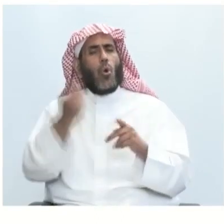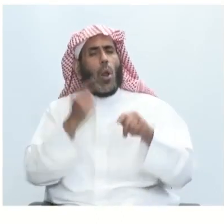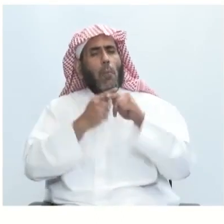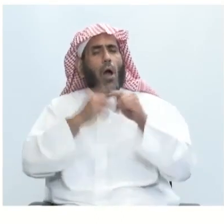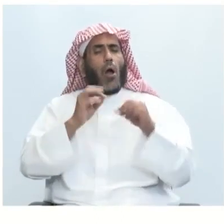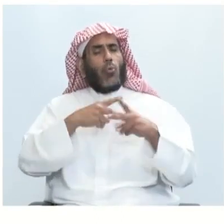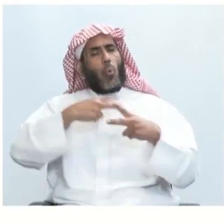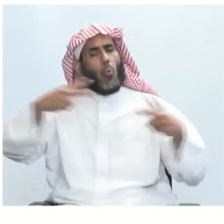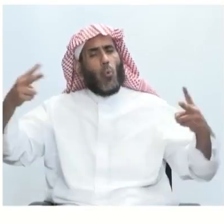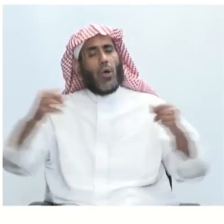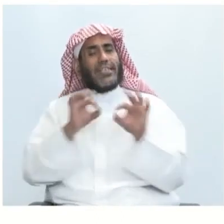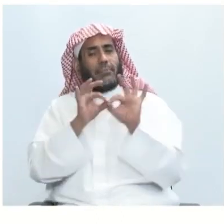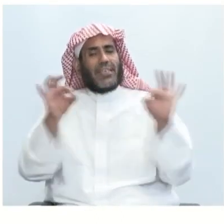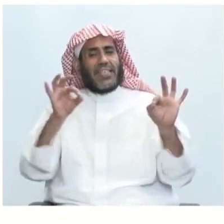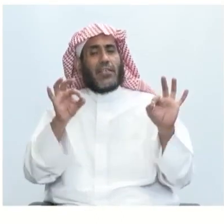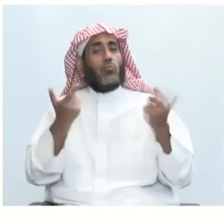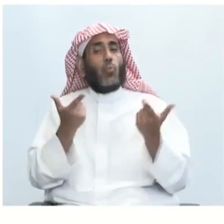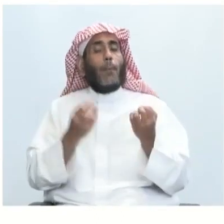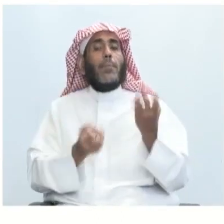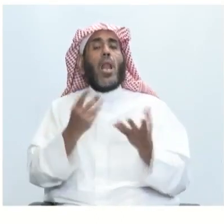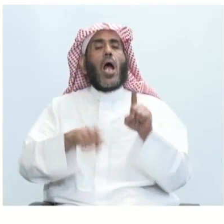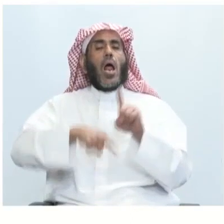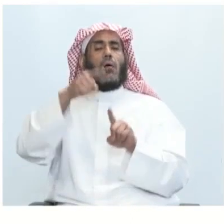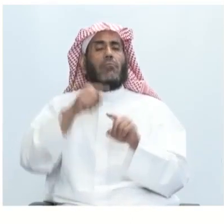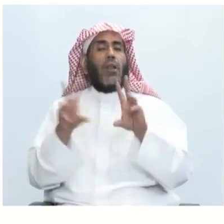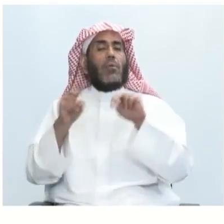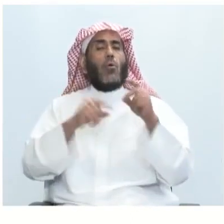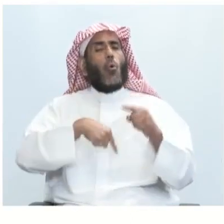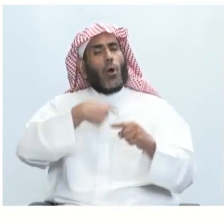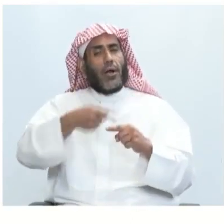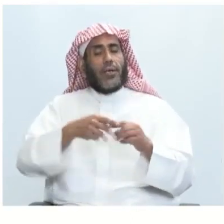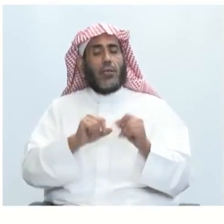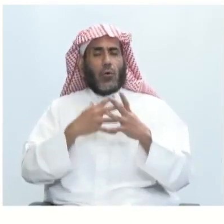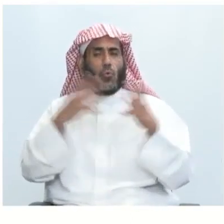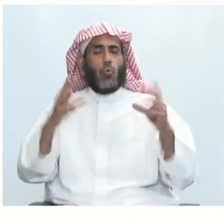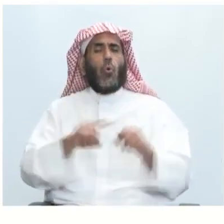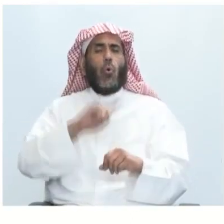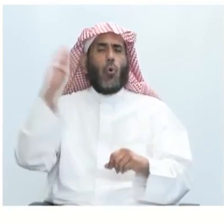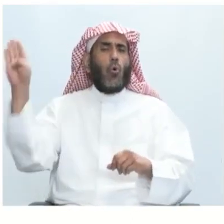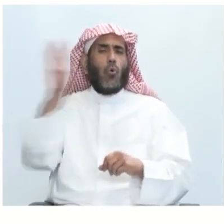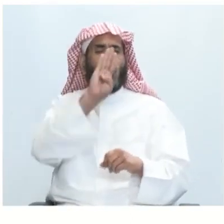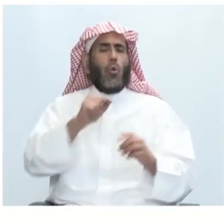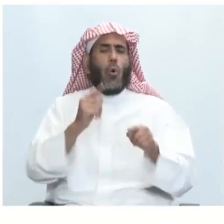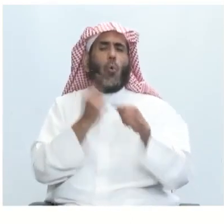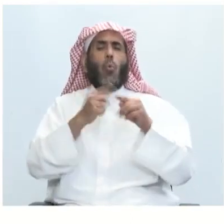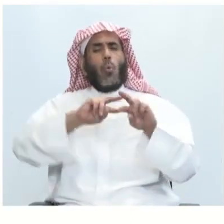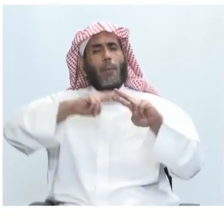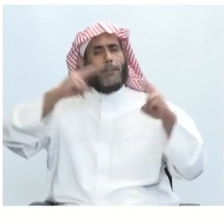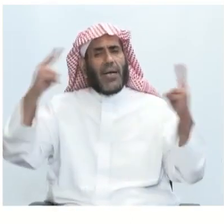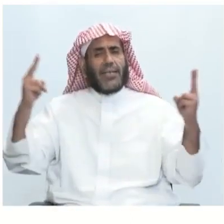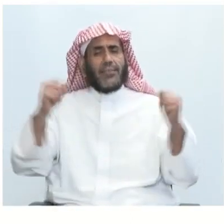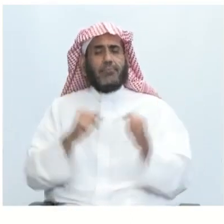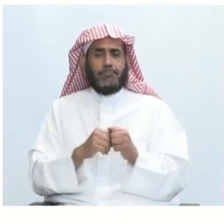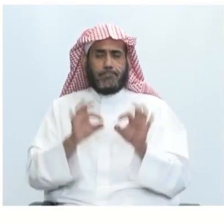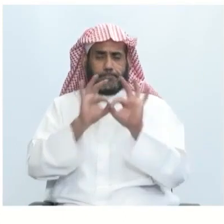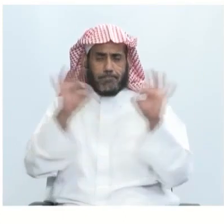تتمدد بالحراره اذا هنا تقول في الامثله وهكذا كل المعادن كل المعادن اذا هذه ايضا منهج